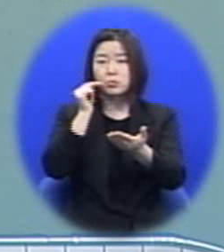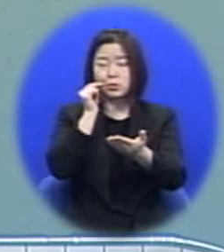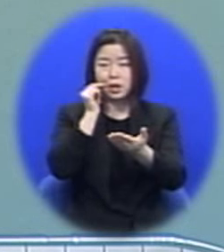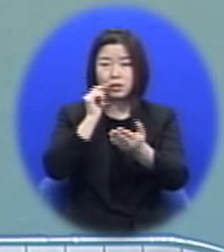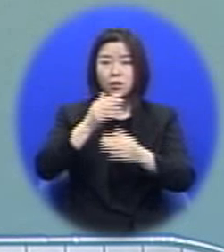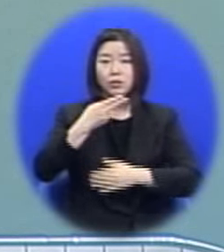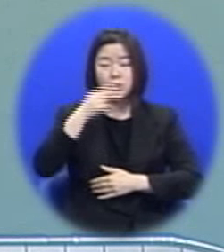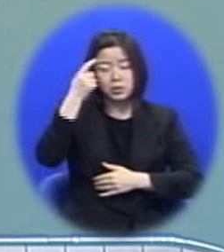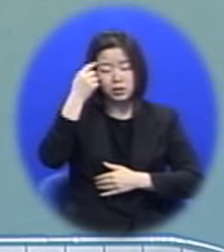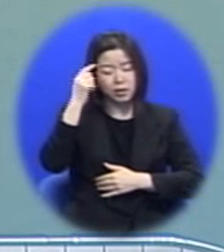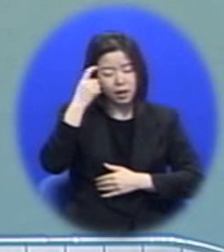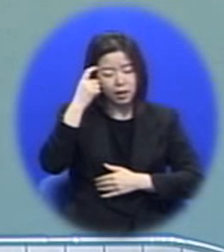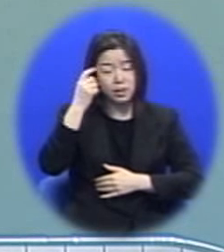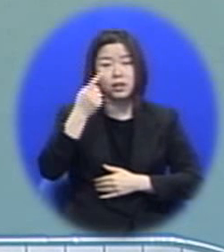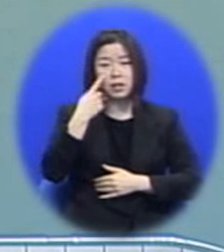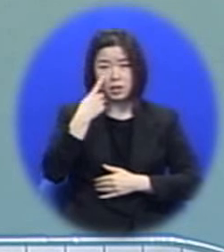없을까?